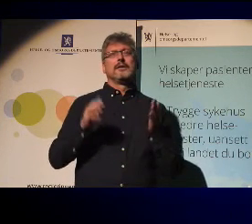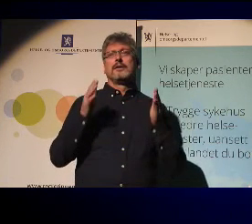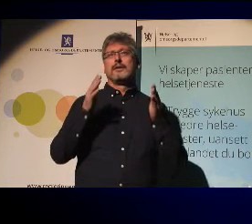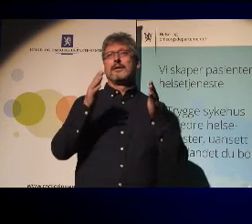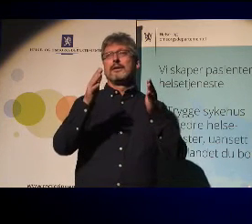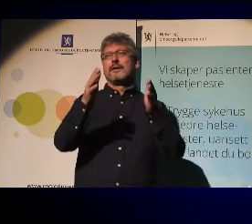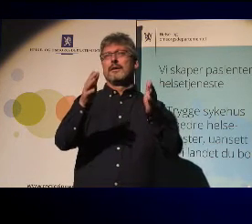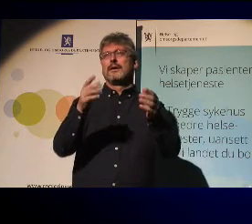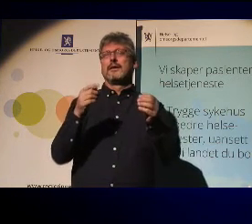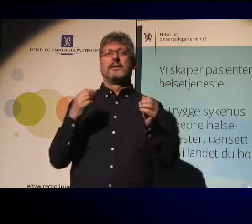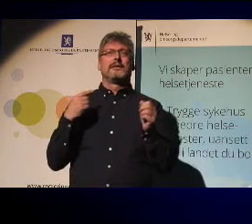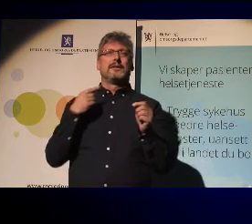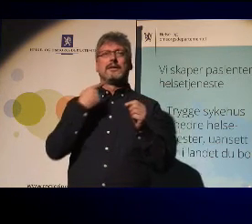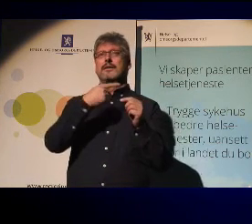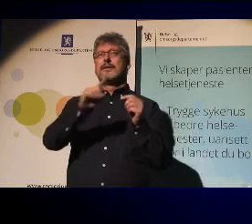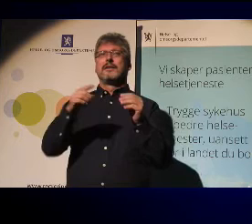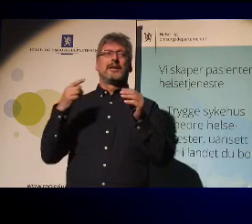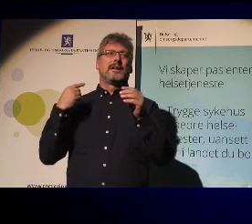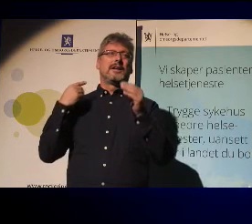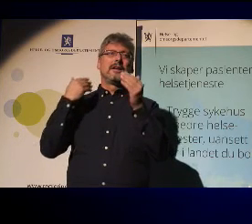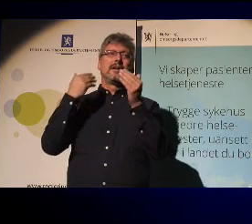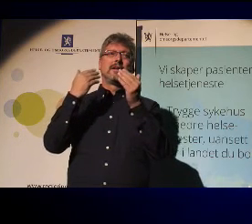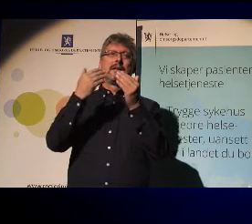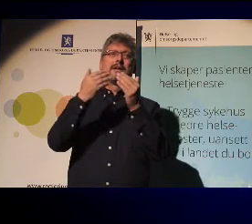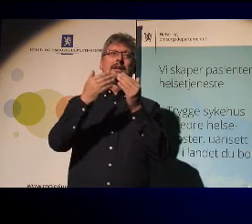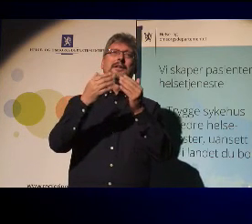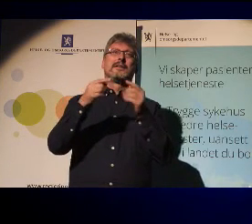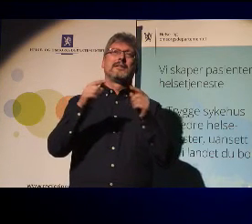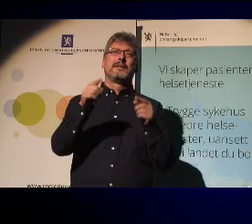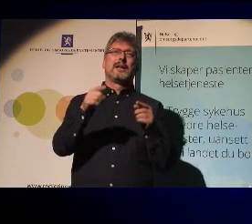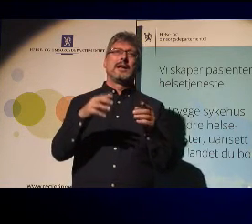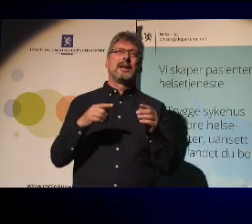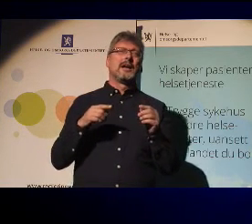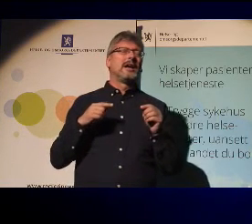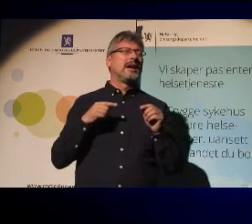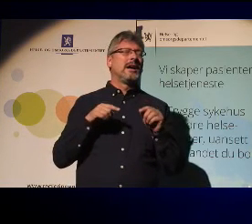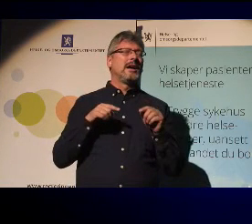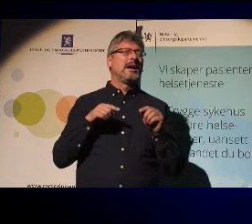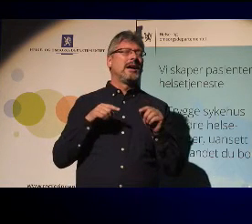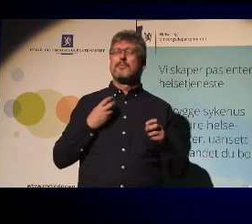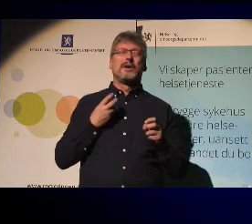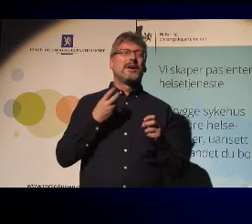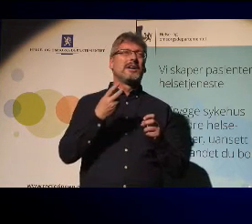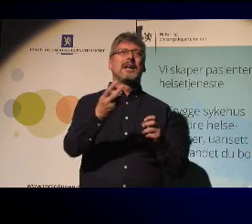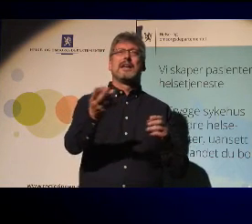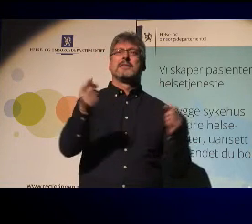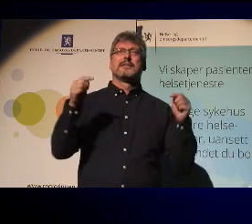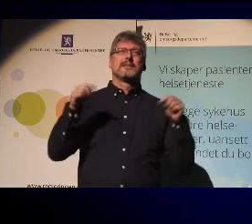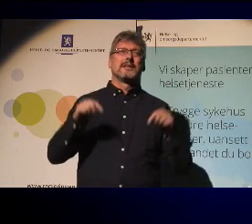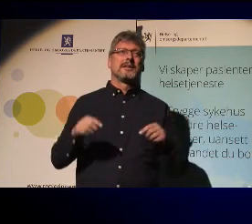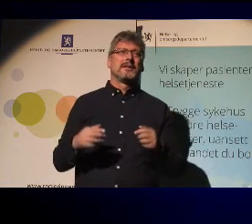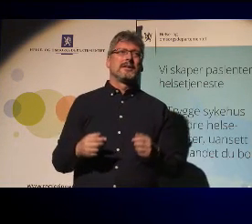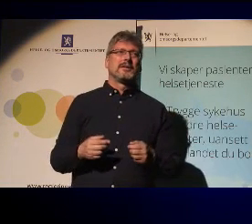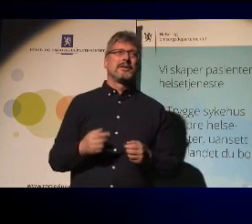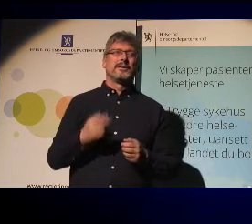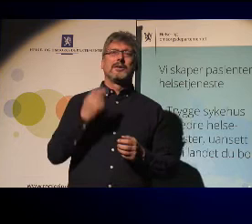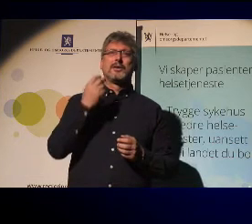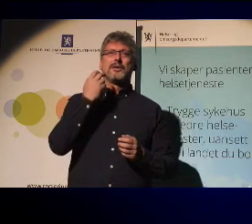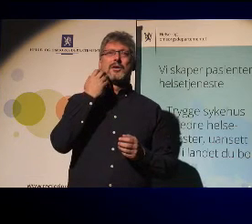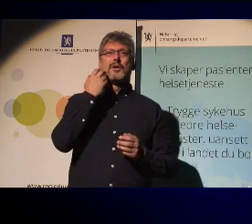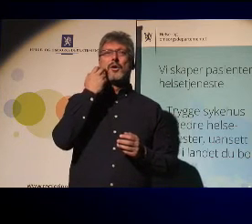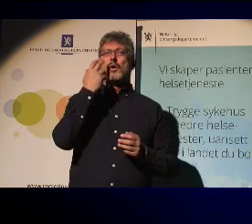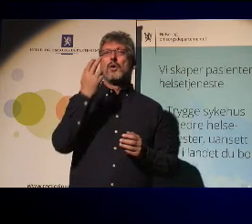pilgrim jeg er på resan her. Mål er